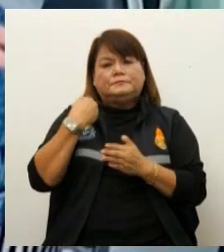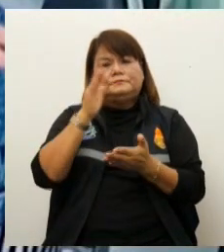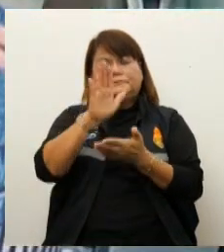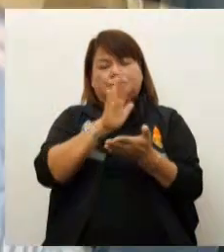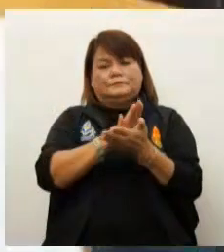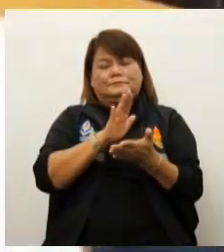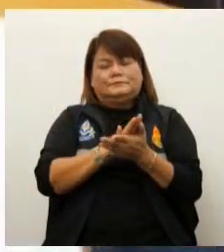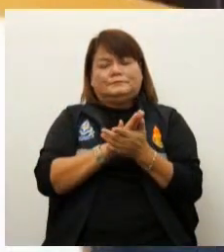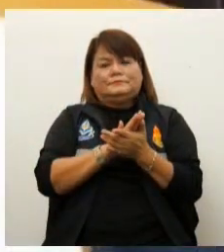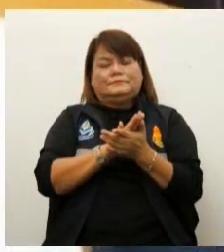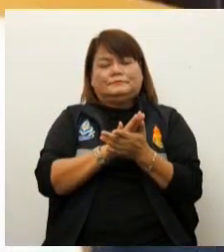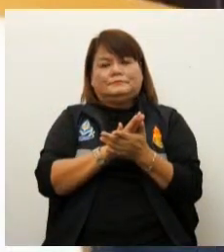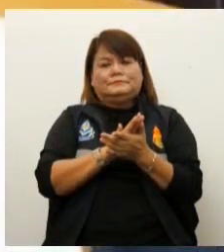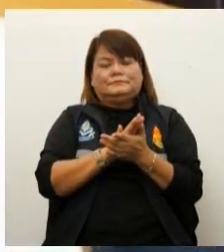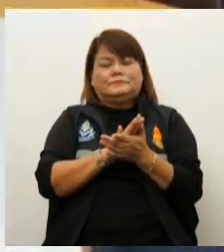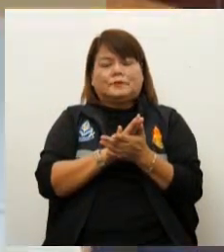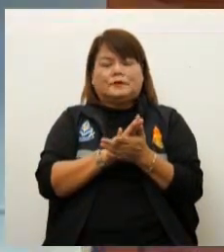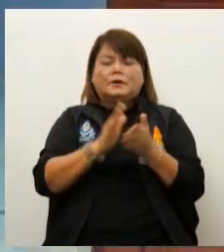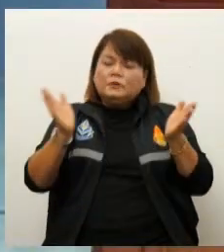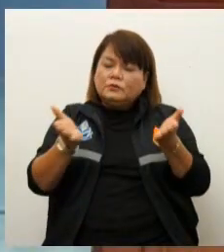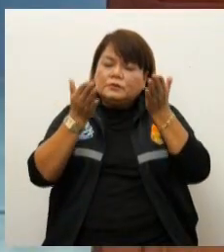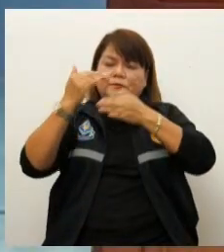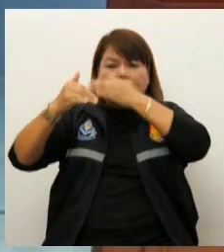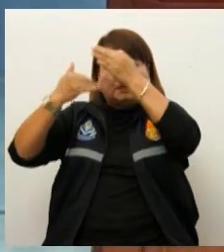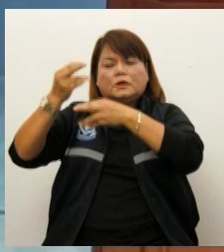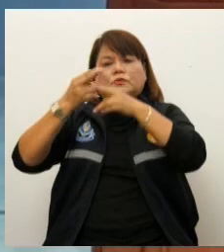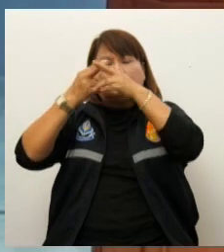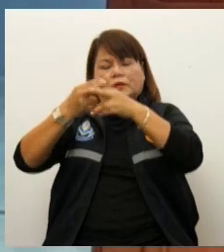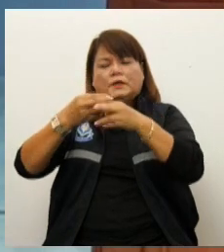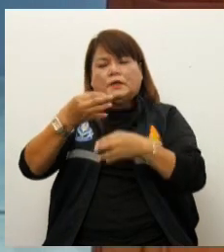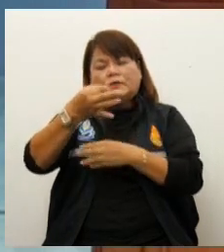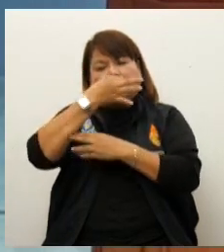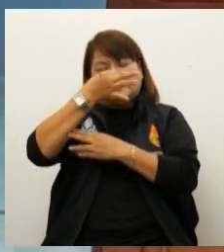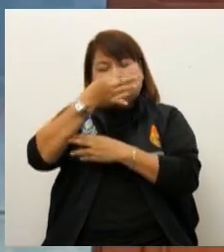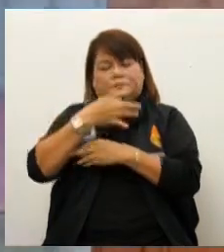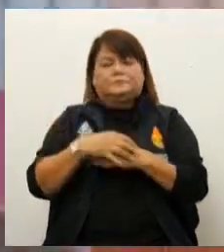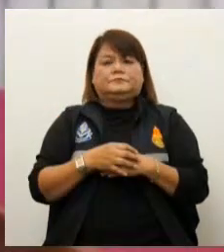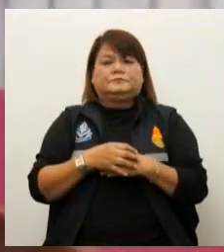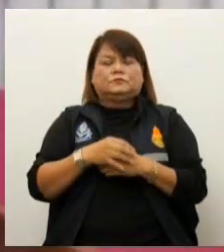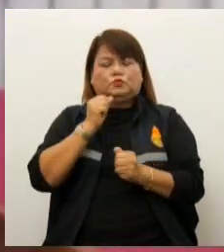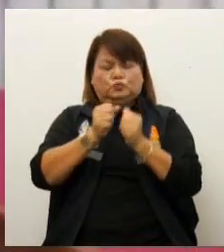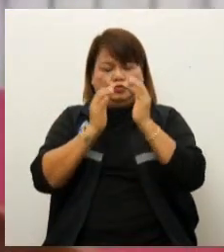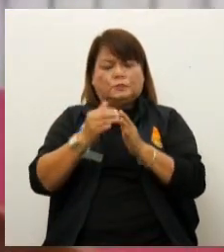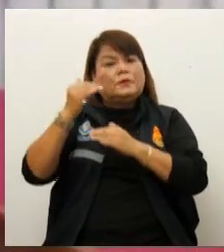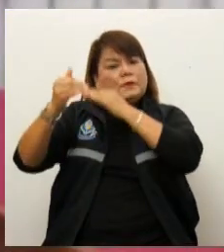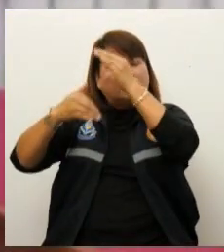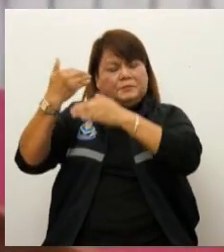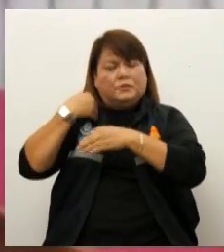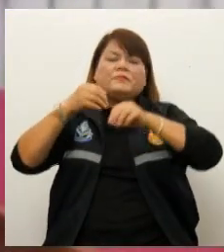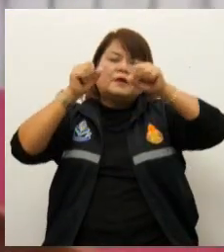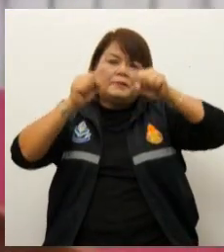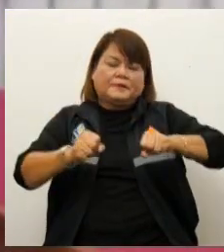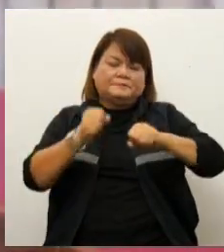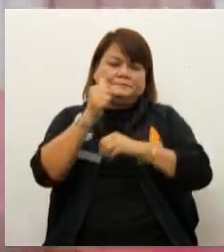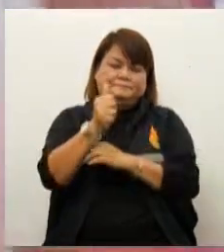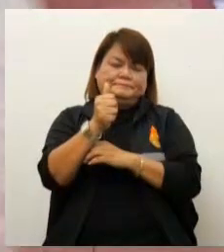บ้านทุ่งคาได้รับการส่งเสริมและพัฒนาตนเองทางวิชาชีพทุกคนเพื่อพัฒนาให้มีความสามารถเต็มศักยภา